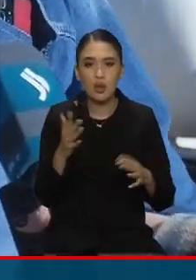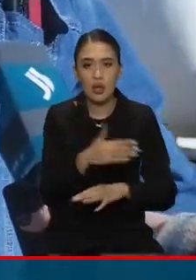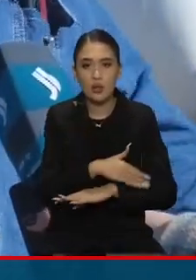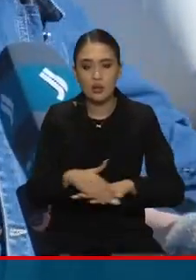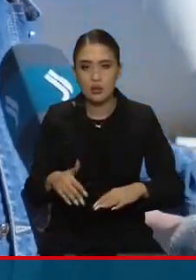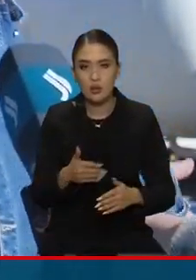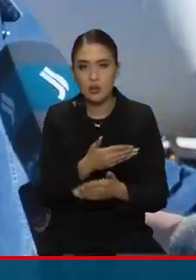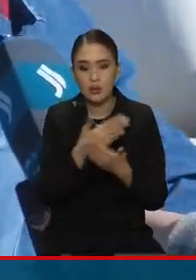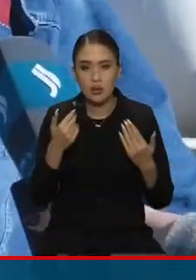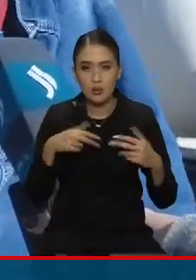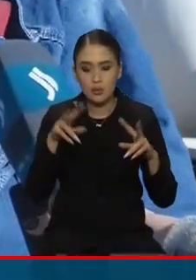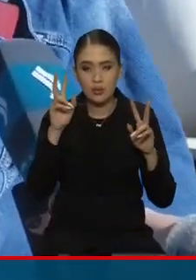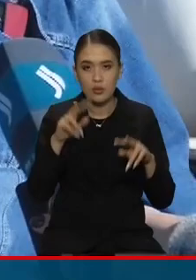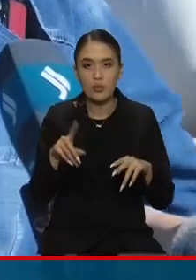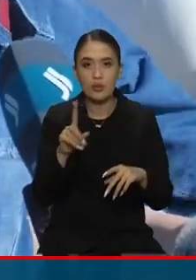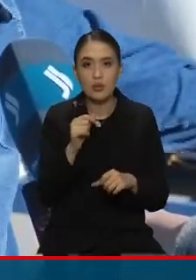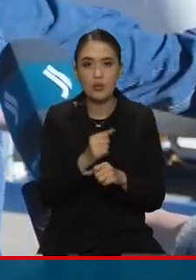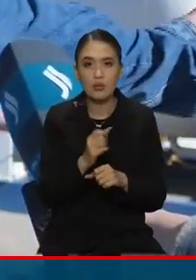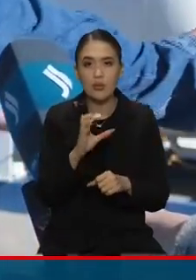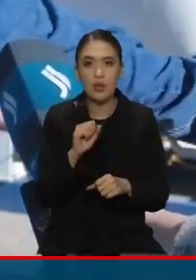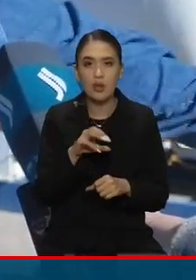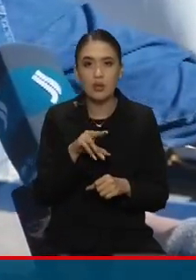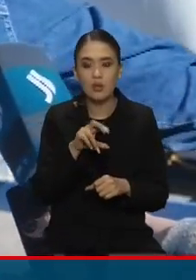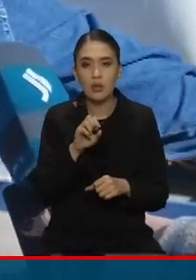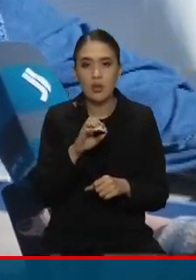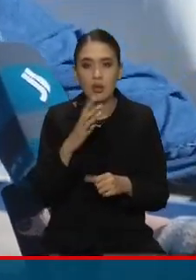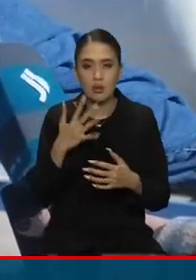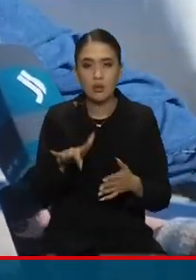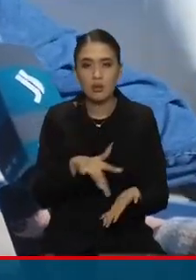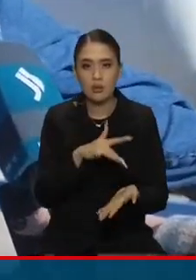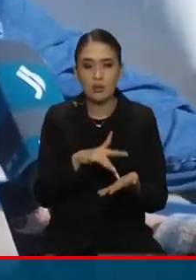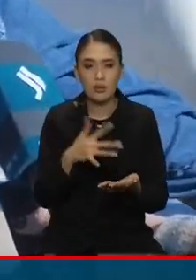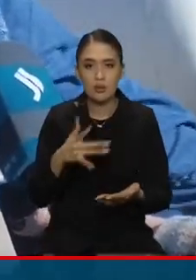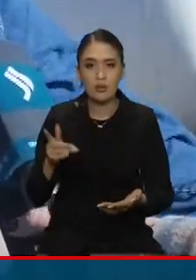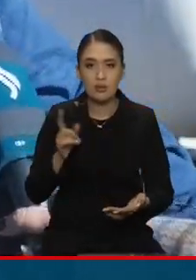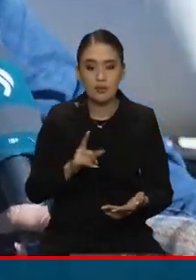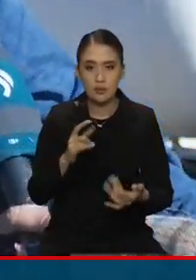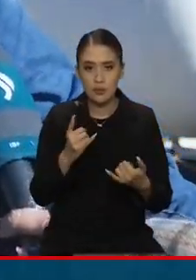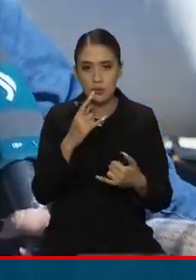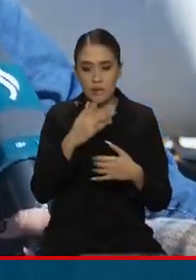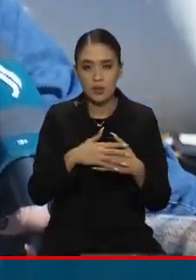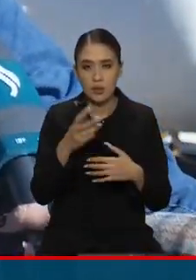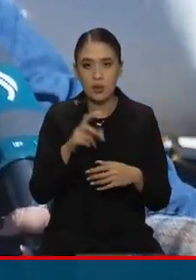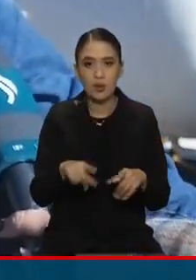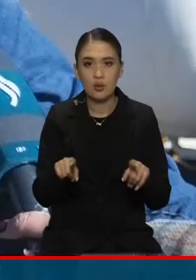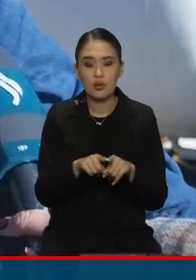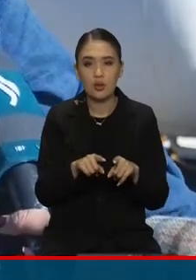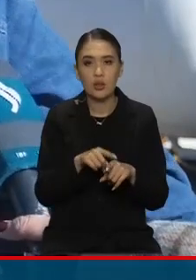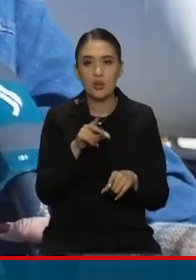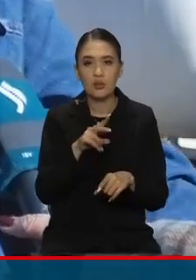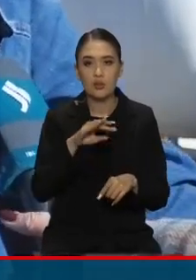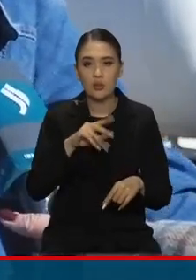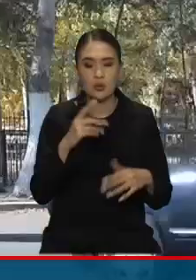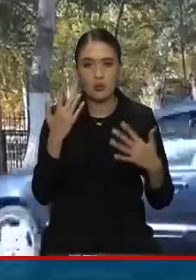жоқ. Мына өзі қаңғым жоқ, сатпайдан келіп тұр ғой, таңертеңнен бері бір сағат деп осы жерде күтіп тұрғанымызға. Онда да лимит 2000 теңге дейді, болды